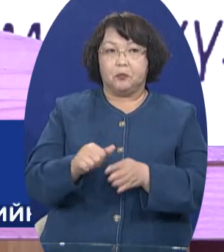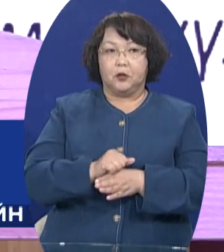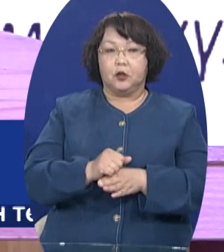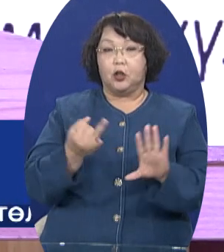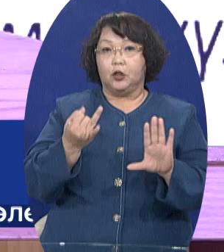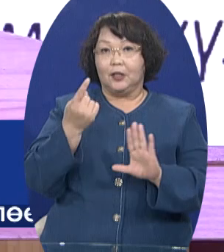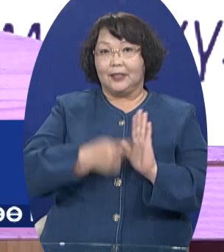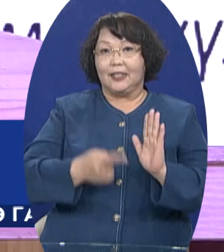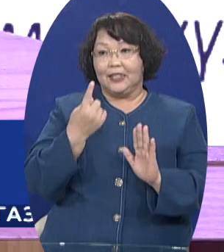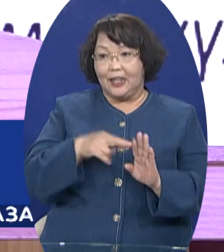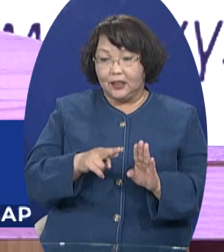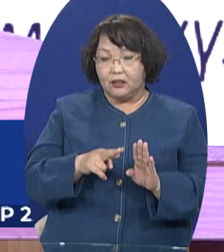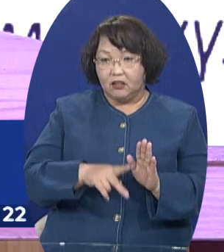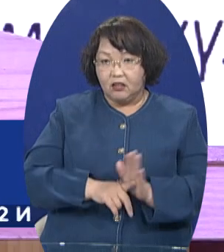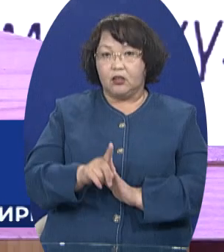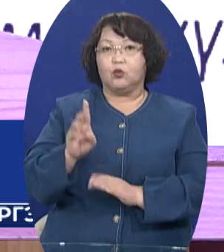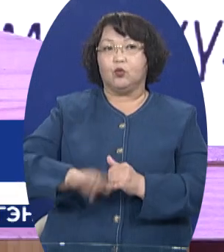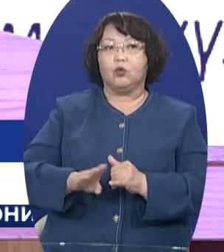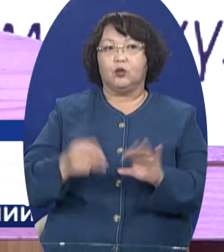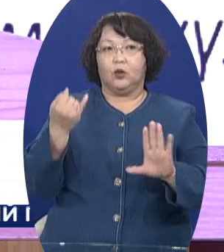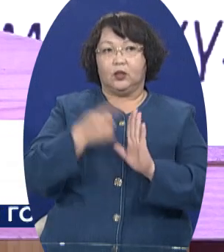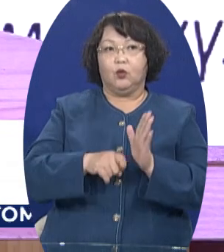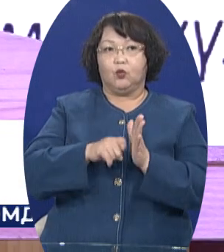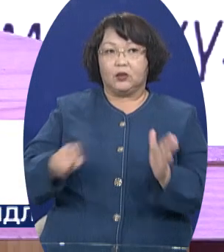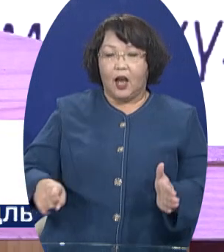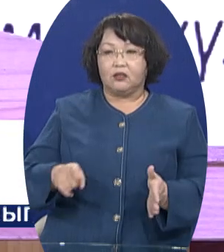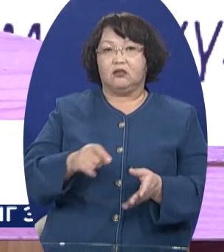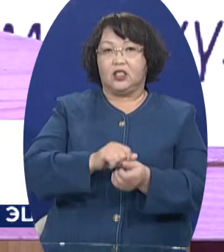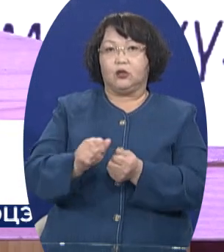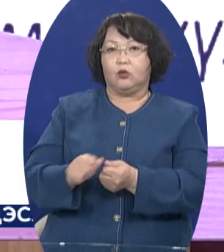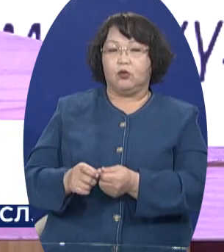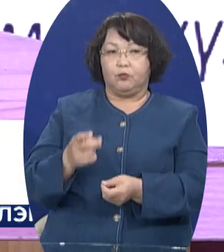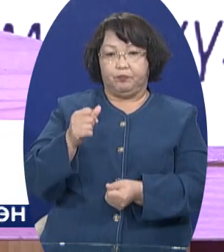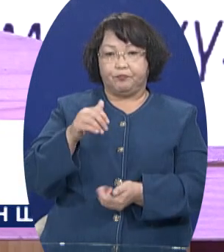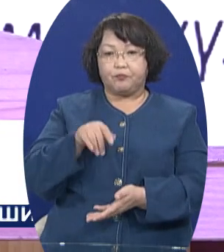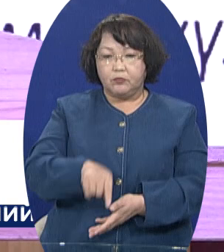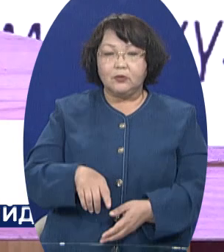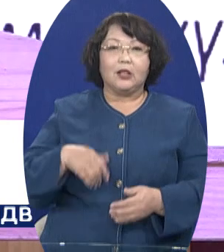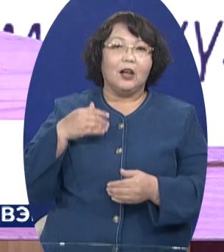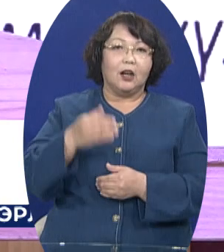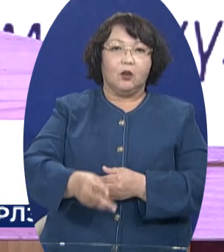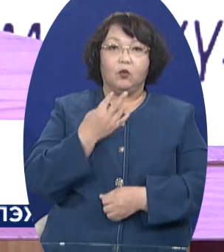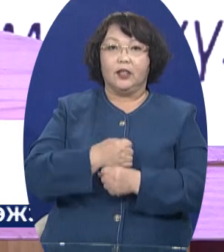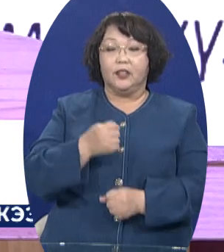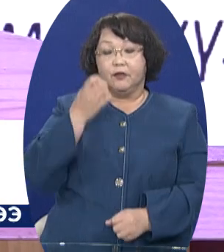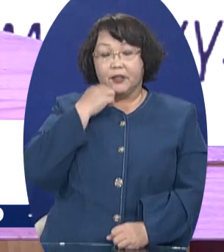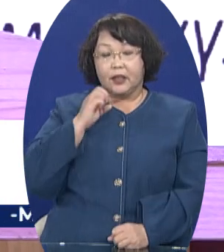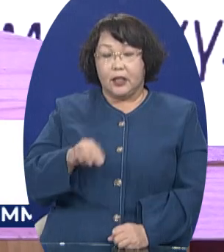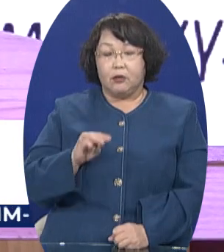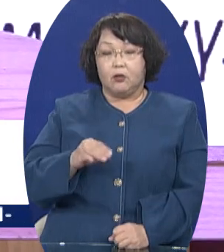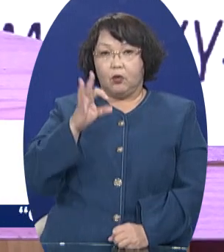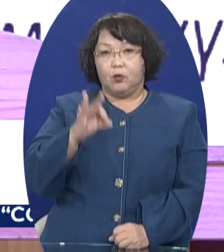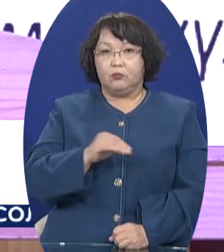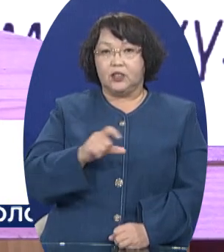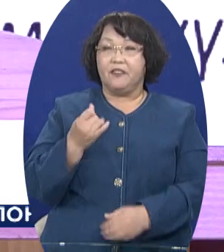сарын 1-ээс сүүлийн 6 сард одоо зарцуулах хөрөнгийн хэмжээ. За дараагийн арга хэмжээ нь болохоор тэтгэврийн хэмжээг инфляцийн түвшинтэй